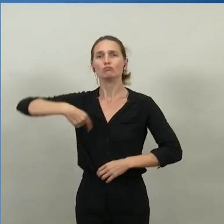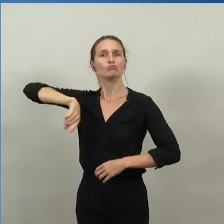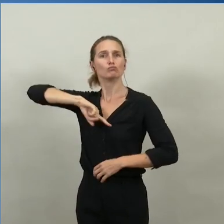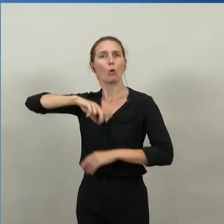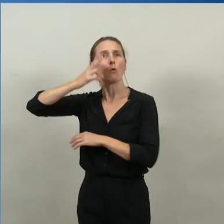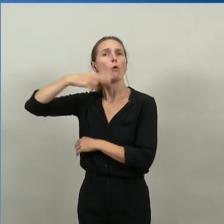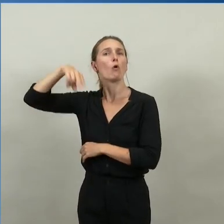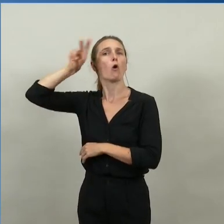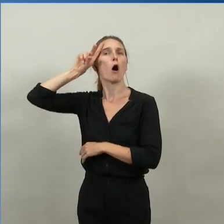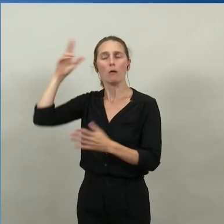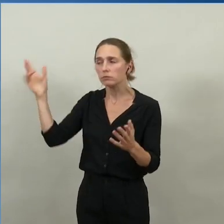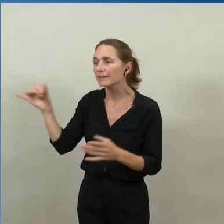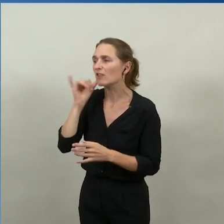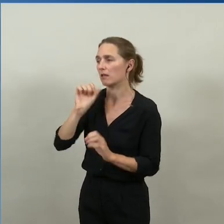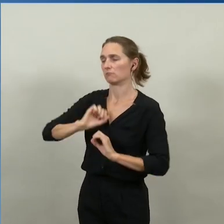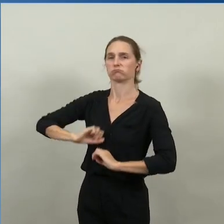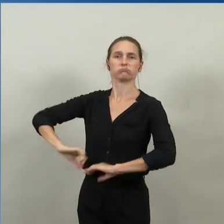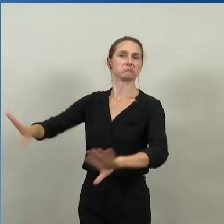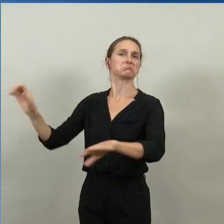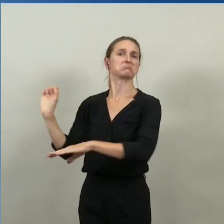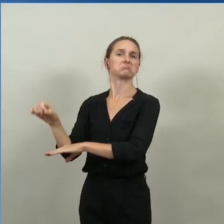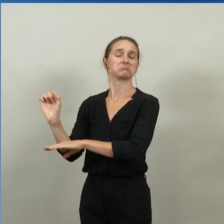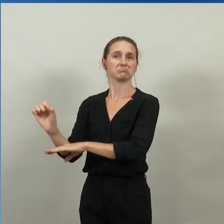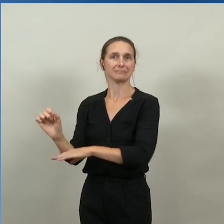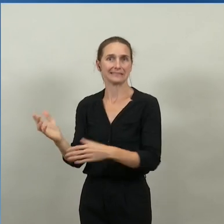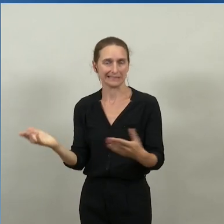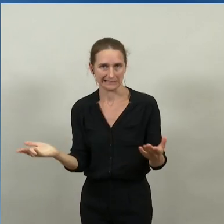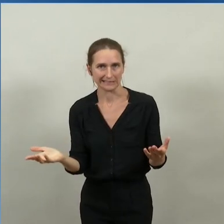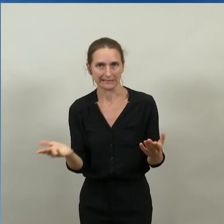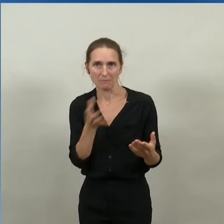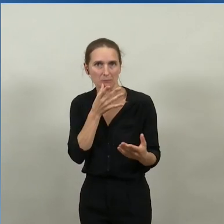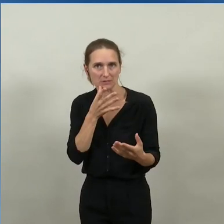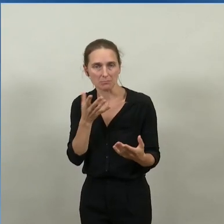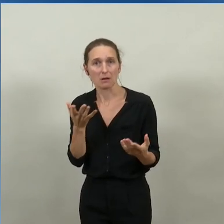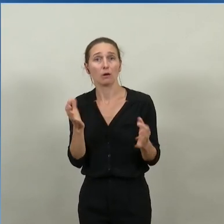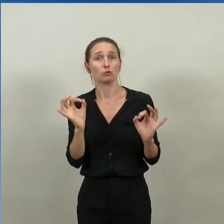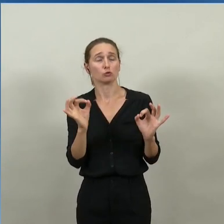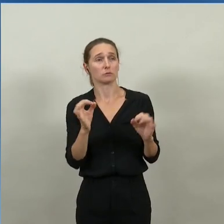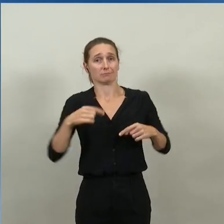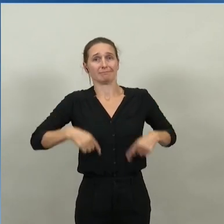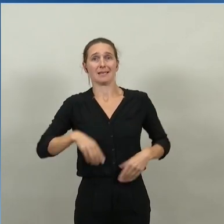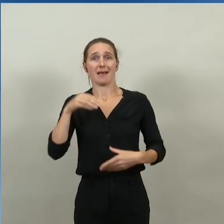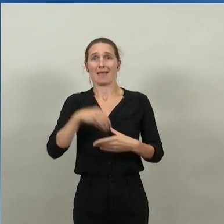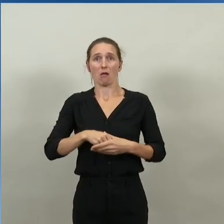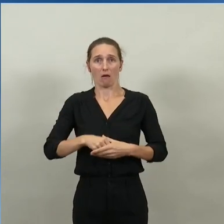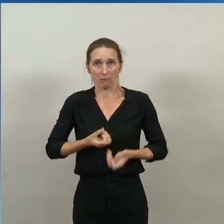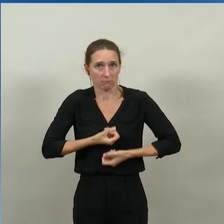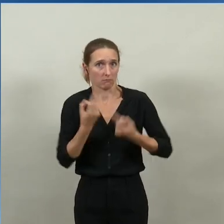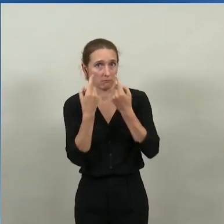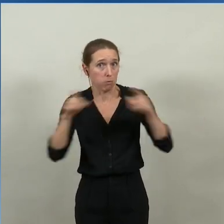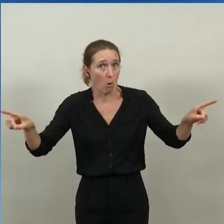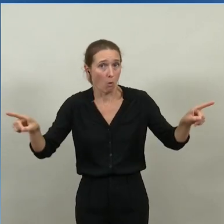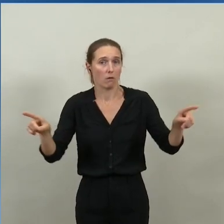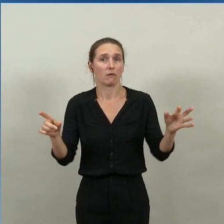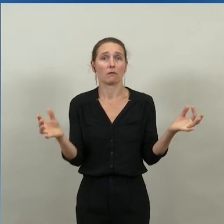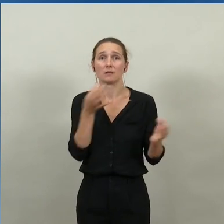laisser l'Italie seule face à cette situation il a vite été contredit par son ministre de l'Intérieur celui-ci ayant déclaré la France n'accueillera pas de migrants